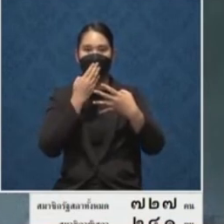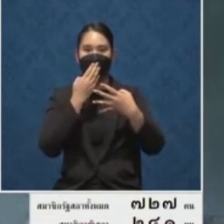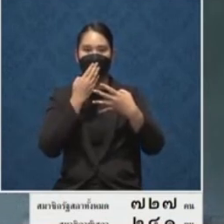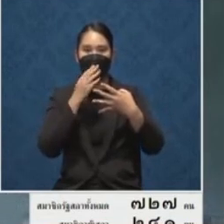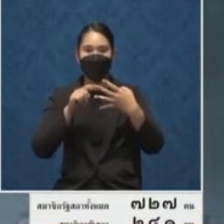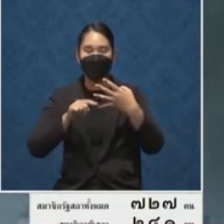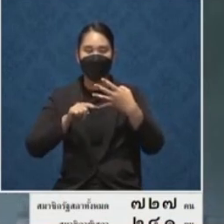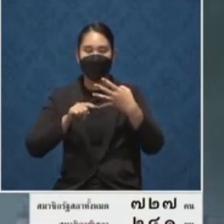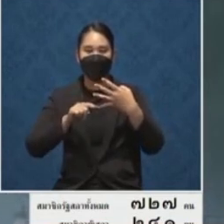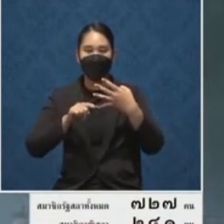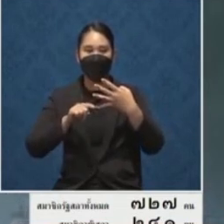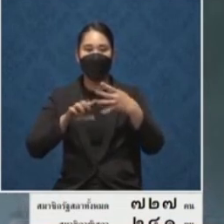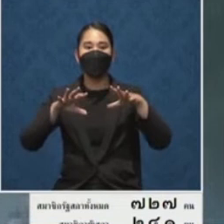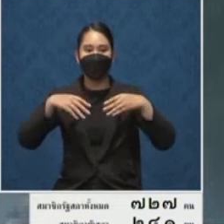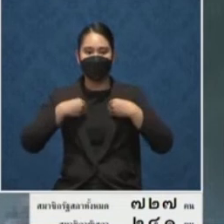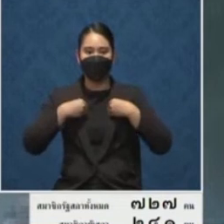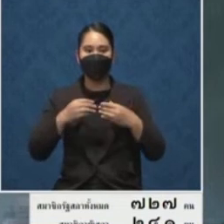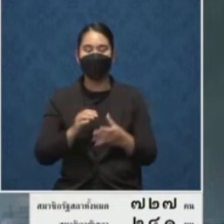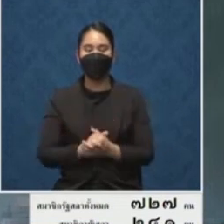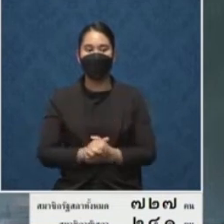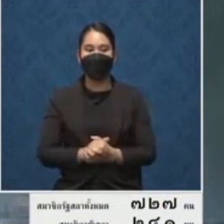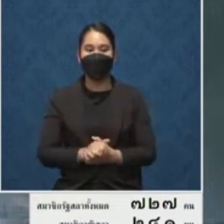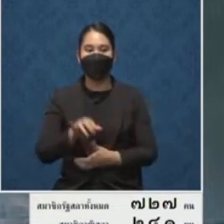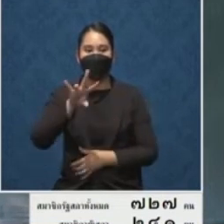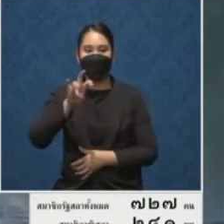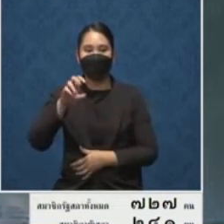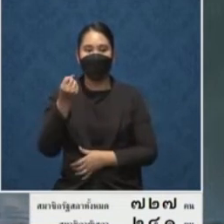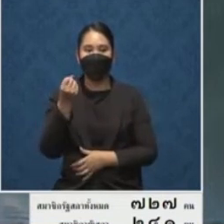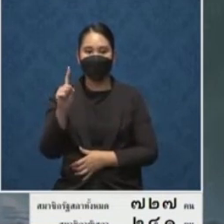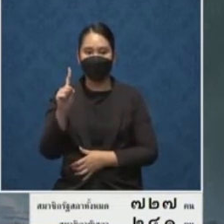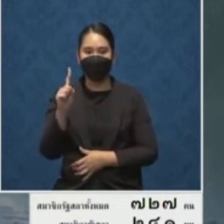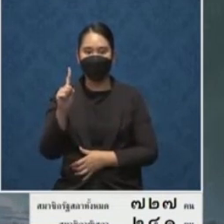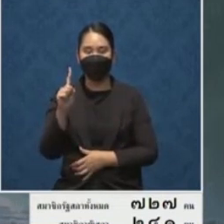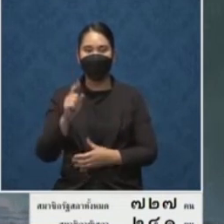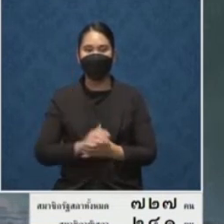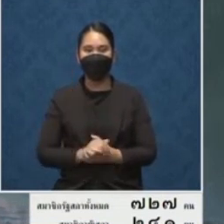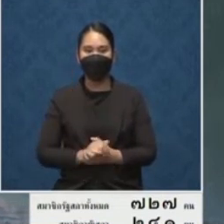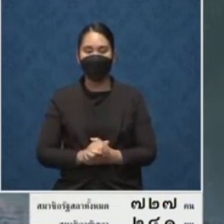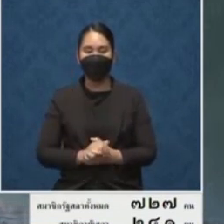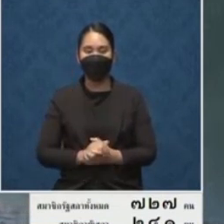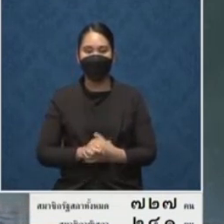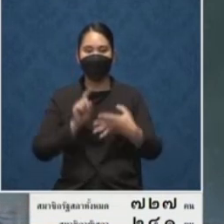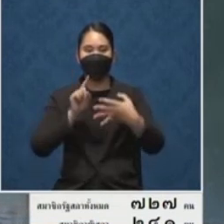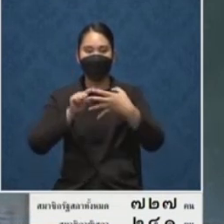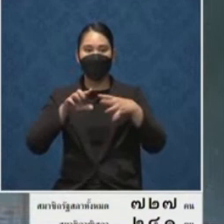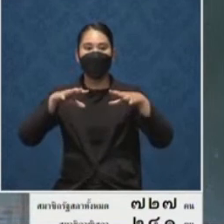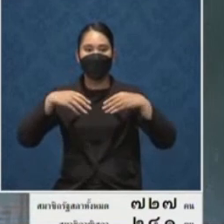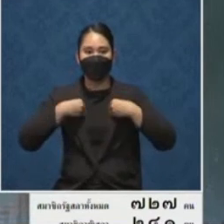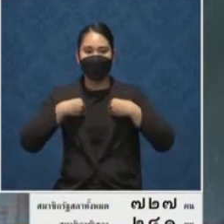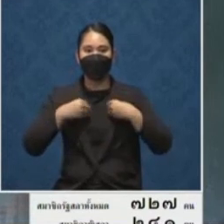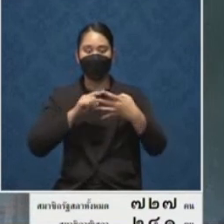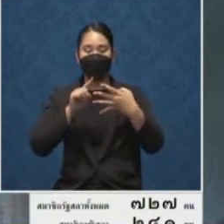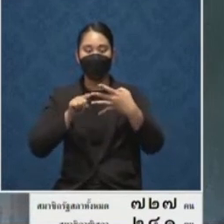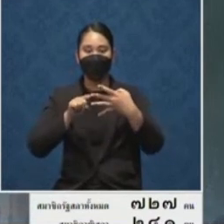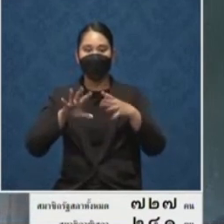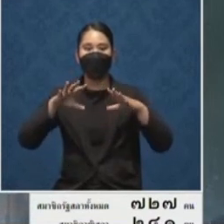ออกเสียง3งดออกเสียง4รับหลักการครับ 711นายอำไ